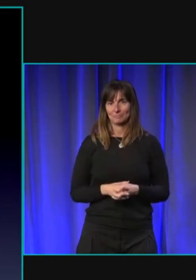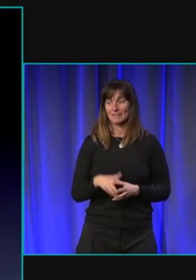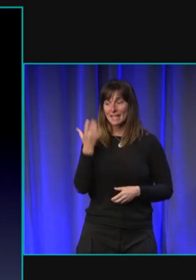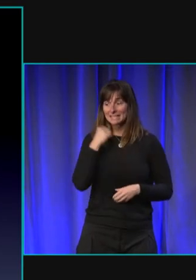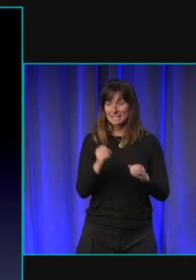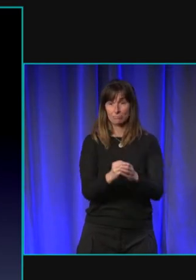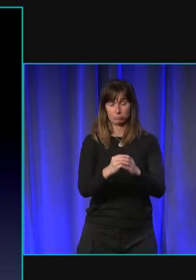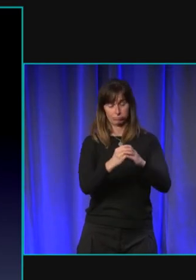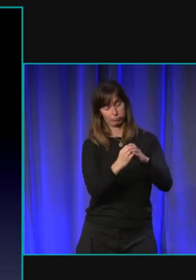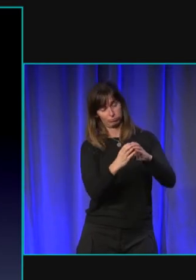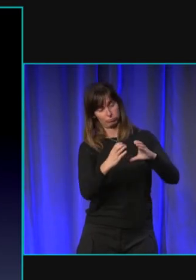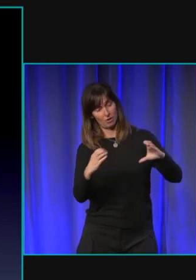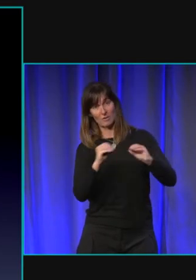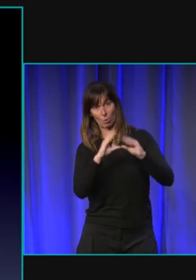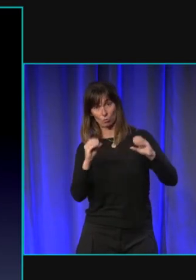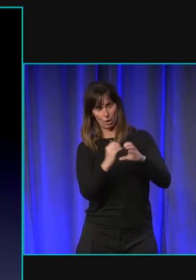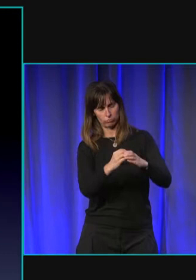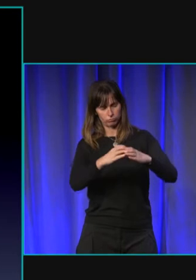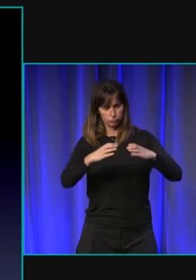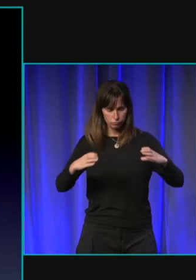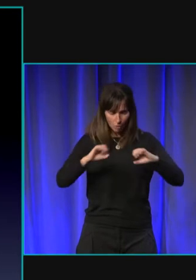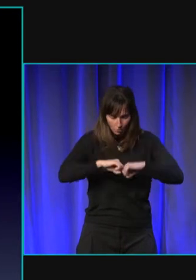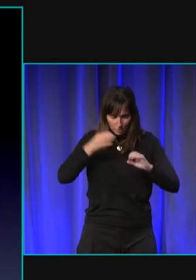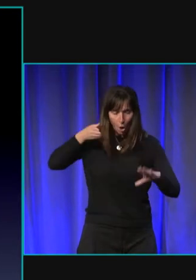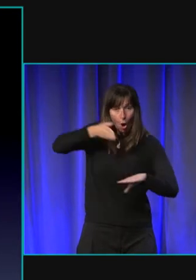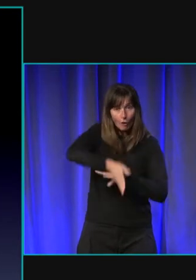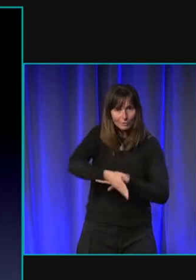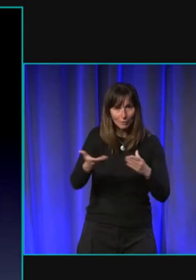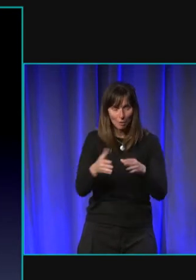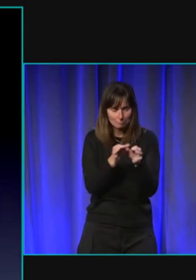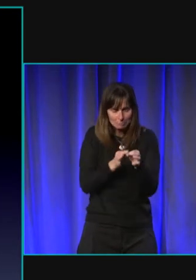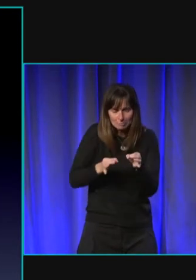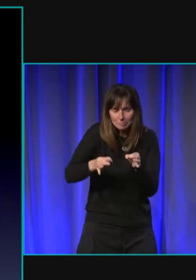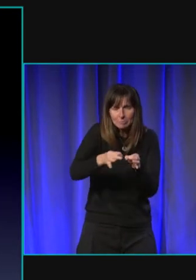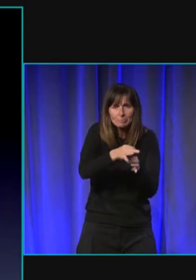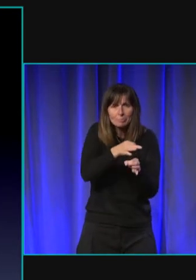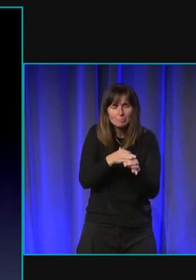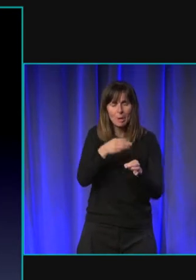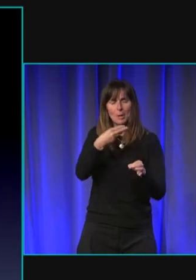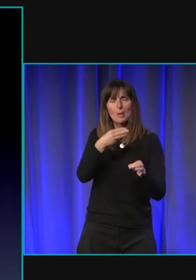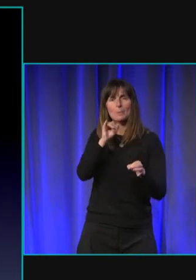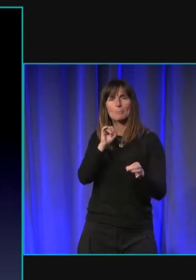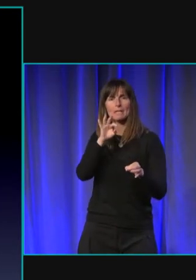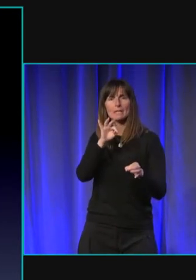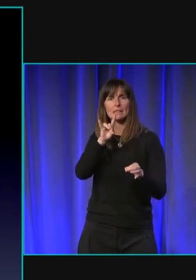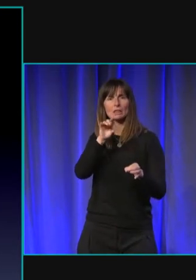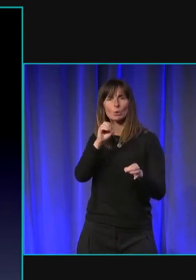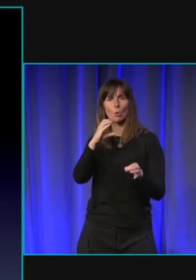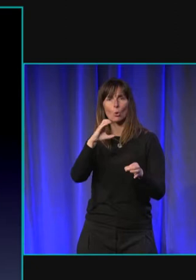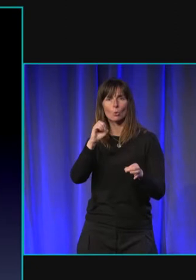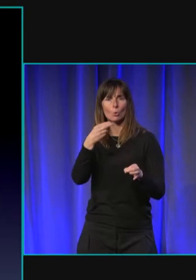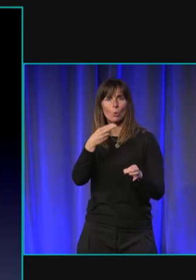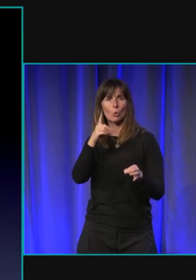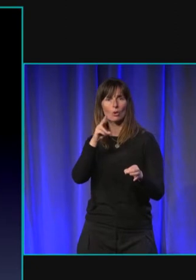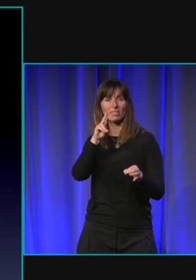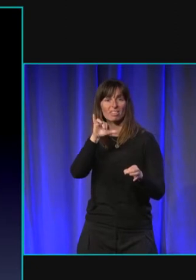la fibre musculaire, vous avez ce qu'on appelle des mitochondries. Et ces mitochondries, en fait, c'est des petites usines de